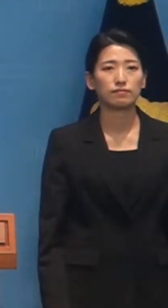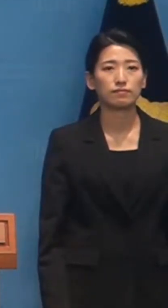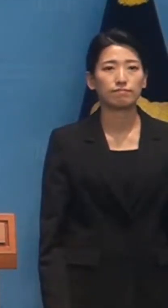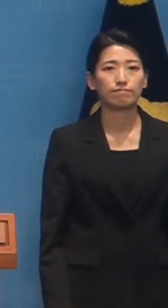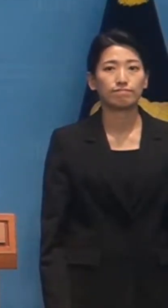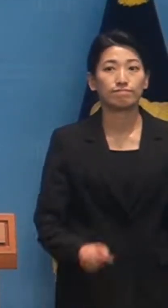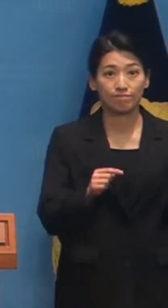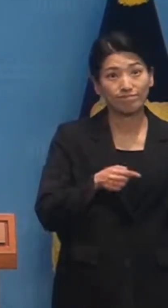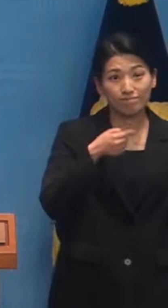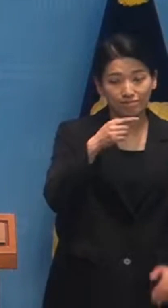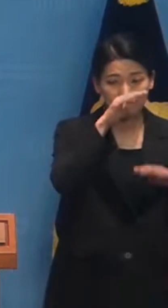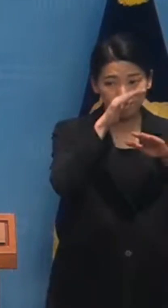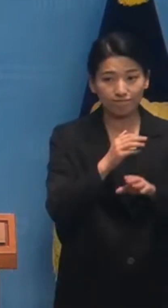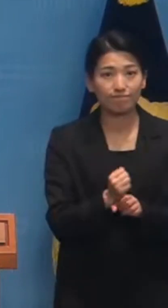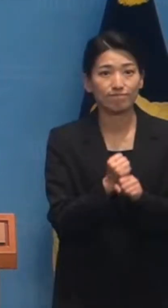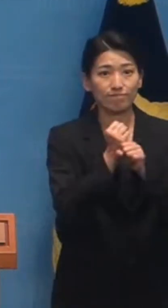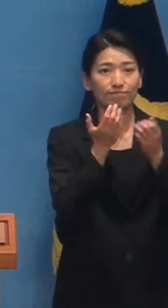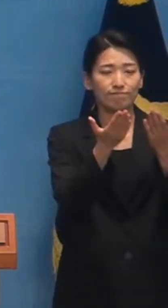네, 다음으로 말씀드리겠습니다.